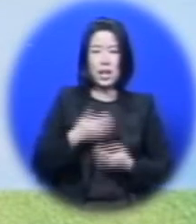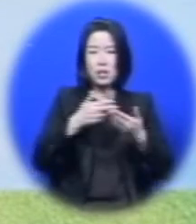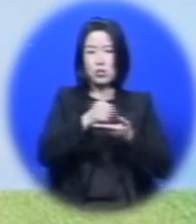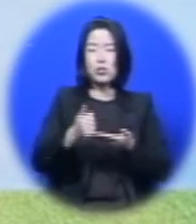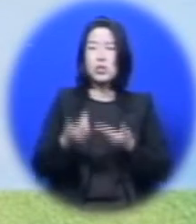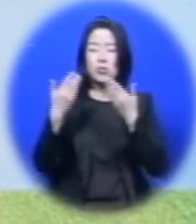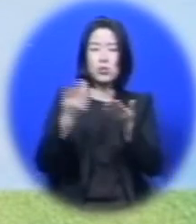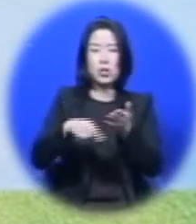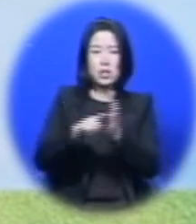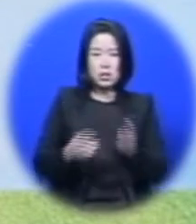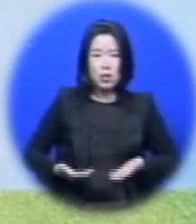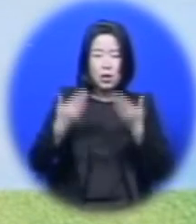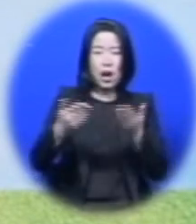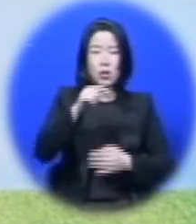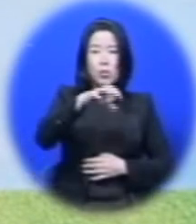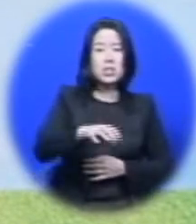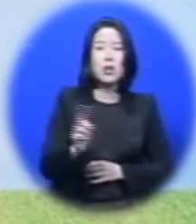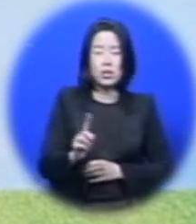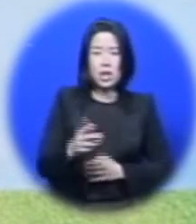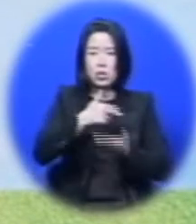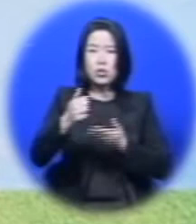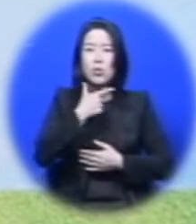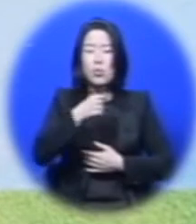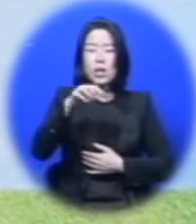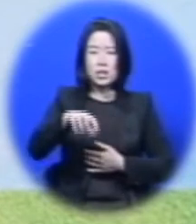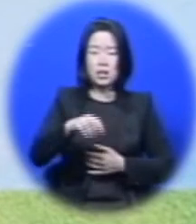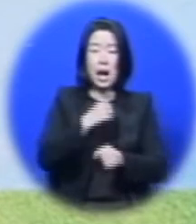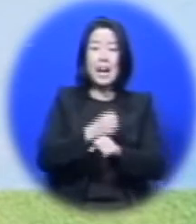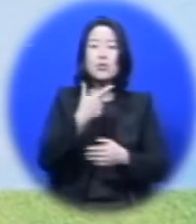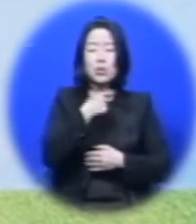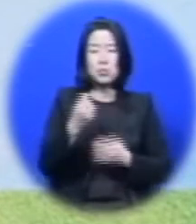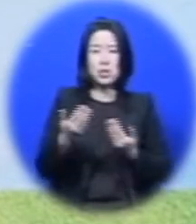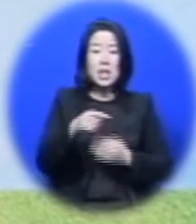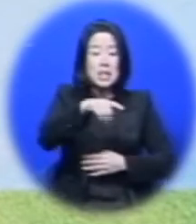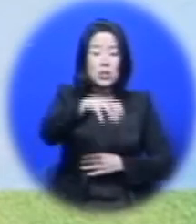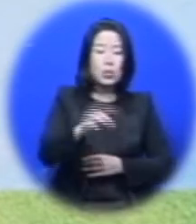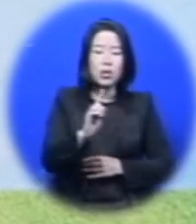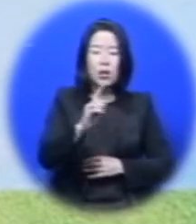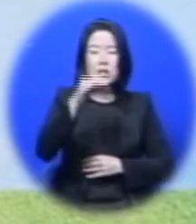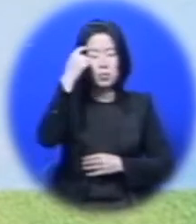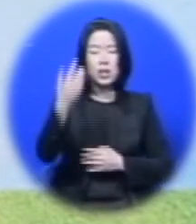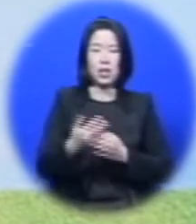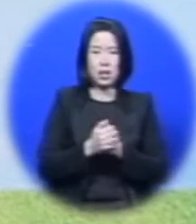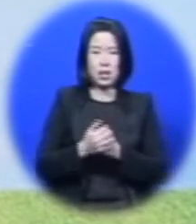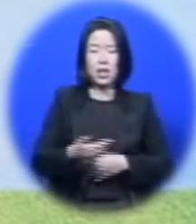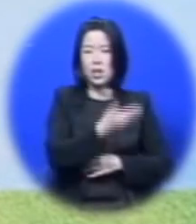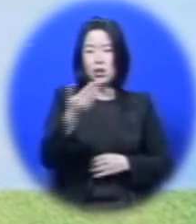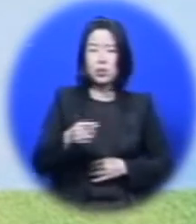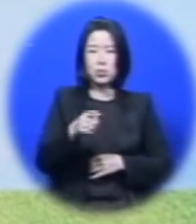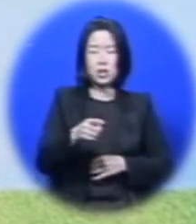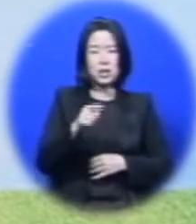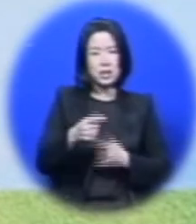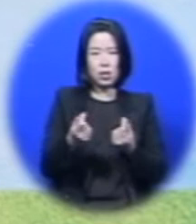곳이 어딥니까? 주님께서 원하시고 정말 하고 싶은 일, 그곳이 어딘 곳입니까? 여러분이 그렇게 되게